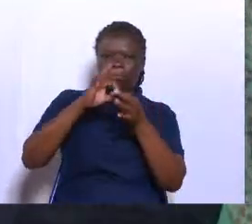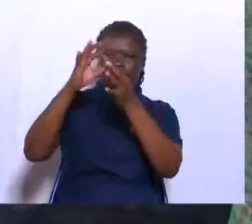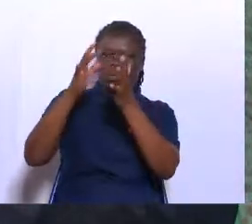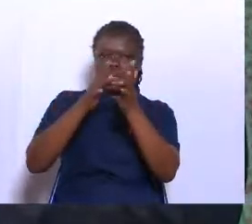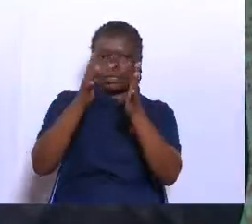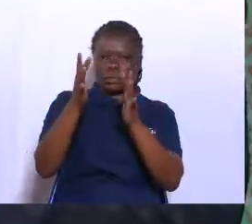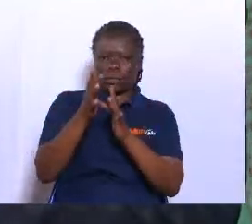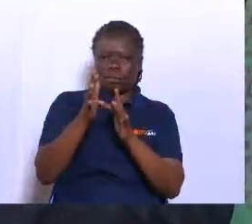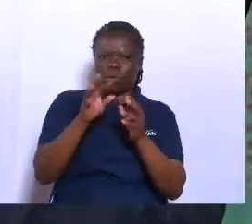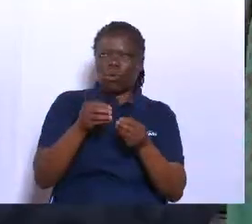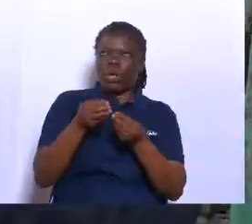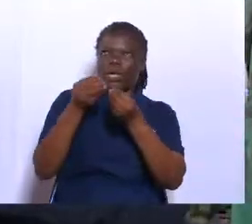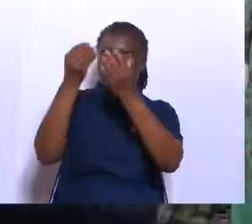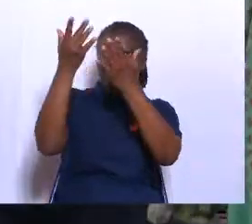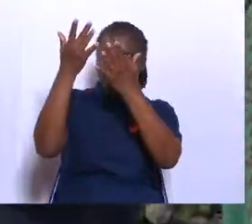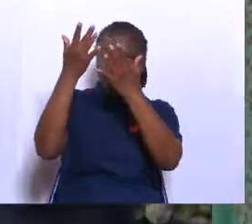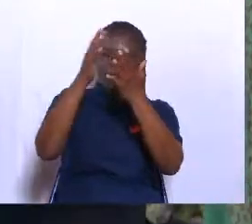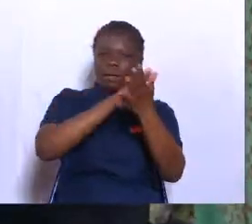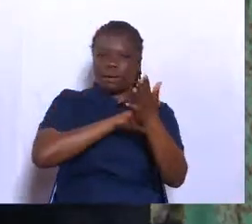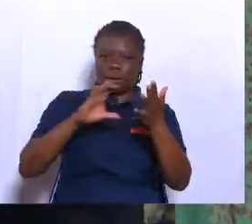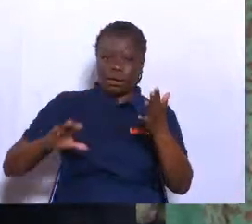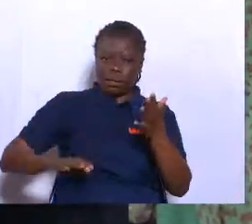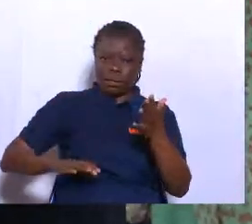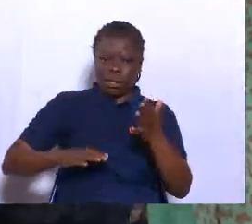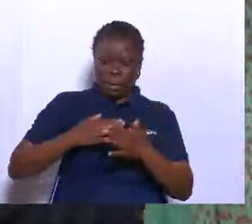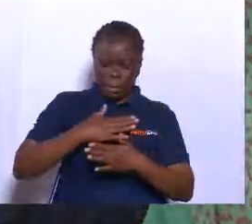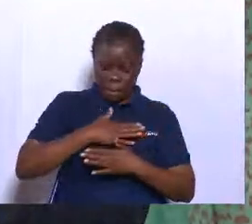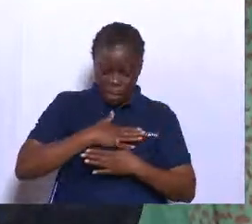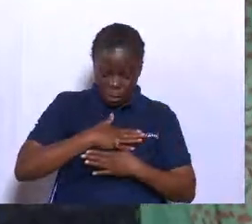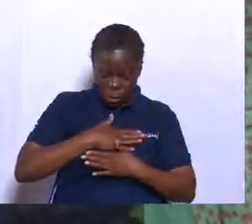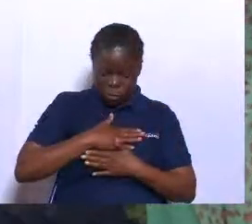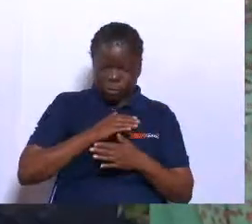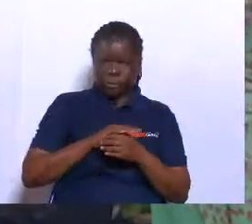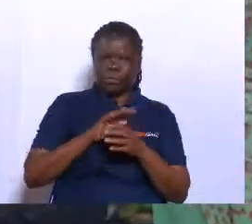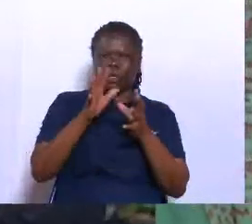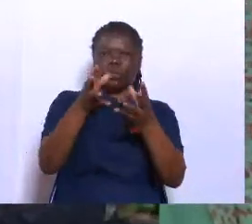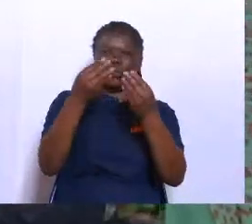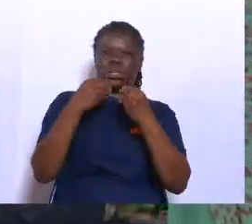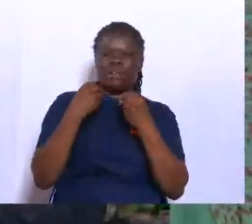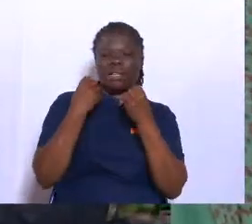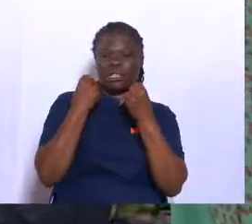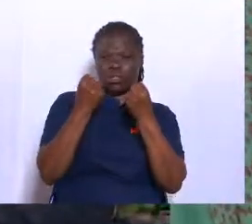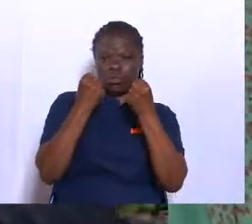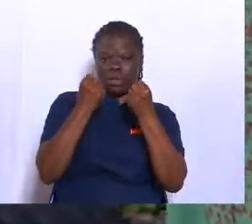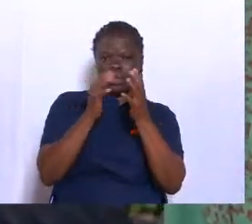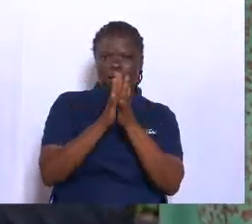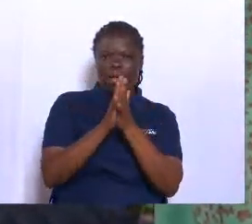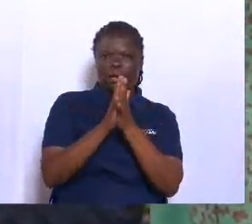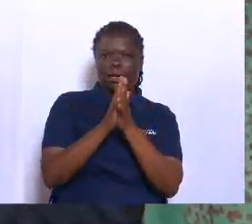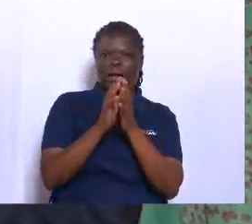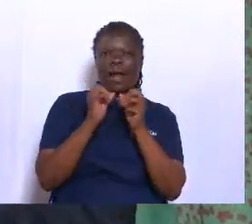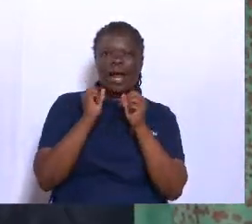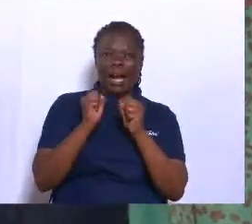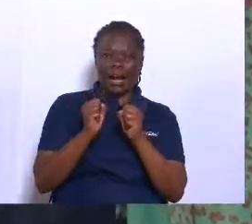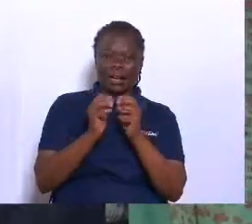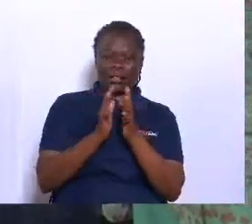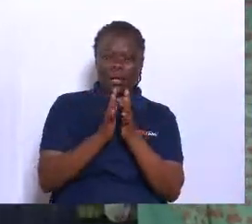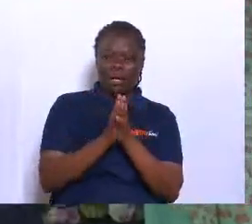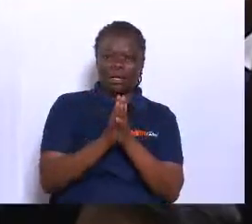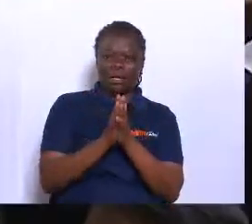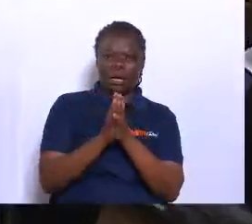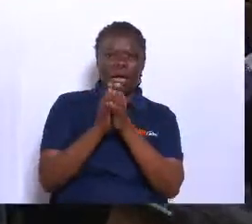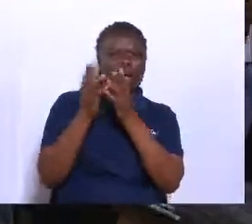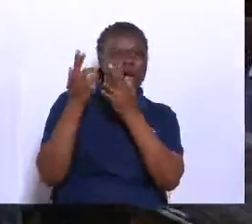permission. Tunampatia Yesu ruhusa ya pekee. To give us strength and courage and hope. Ili kutupatia